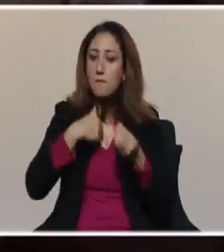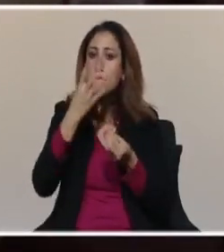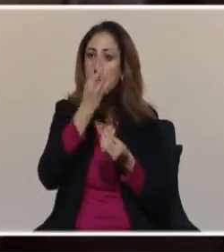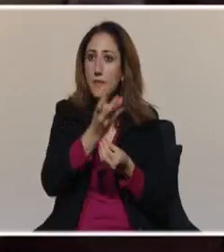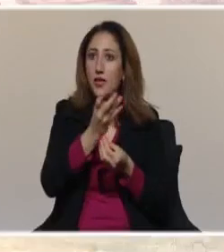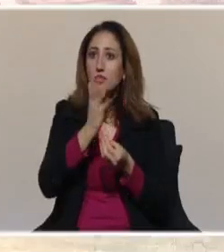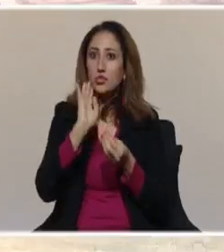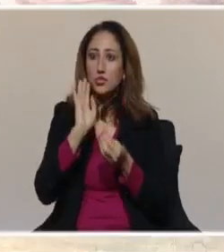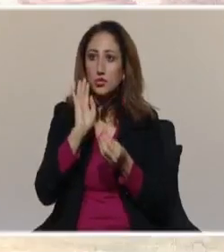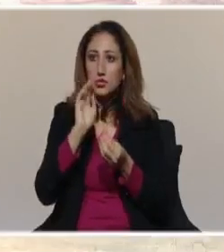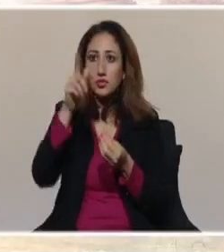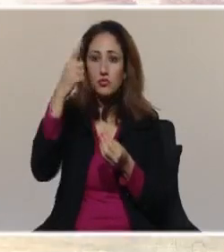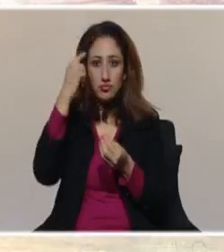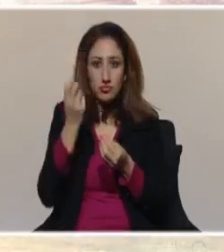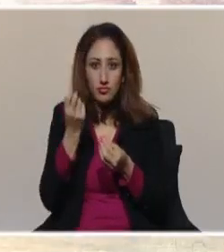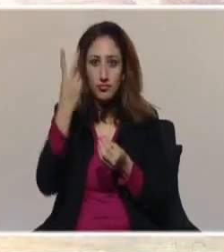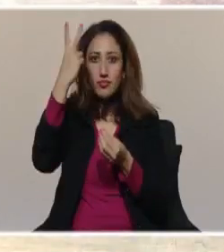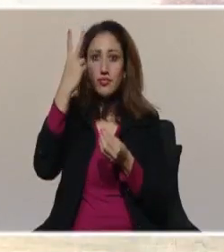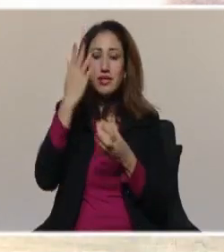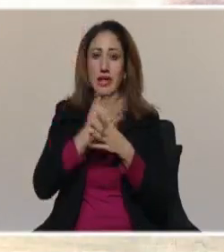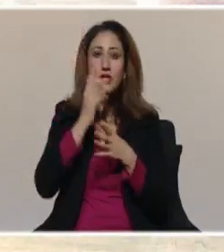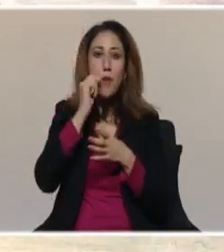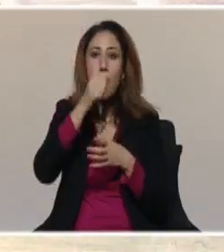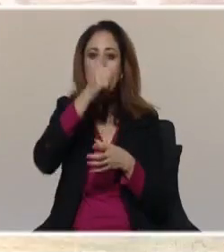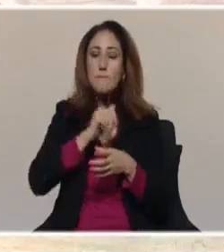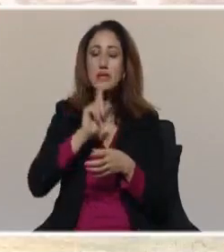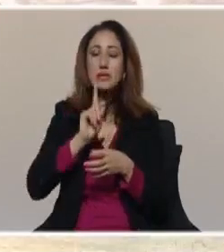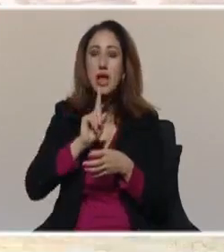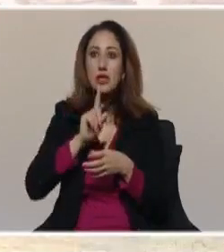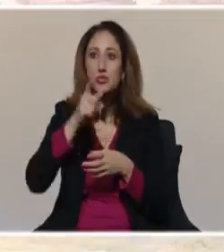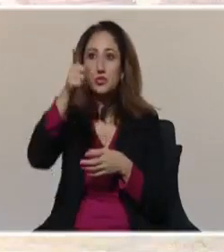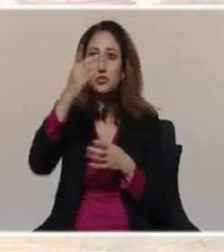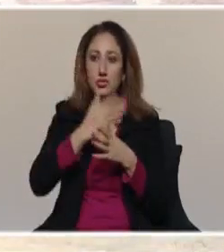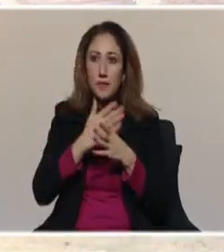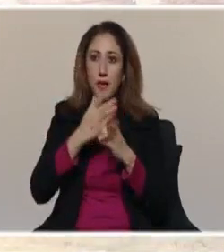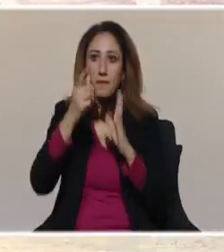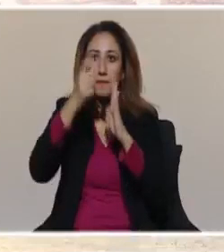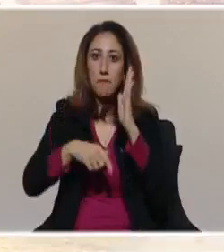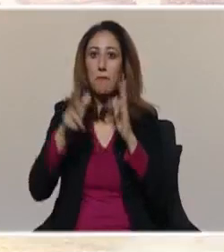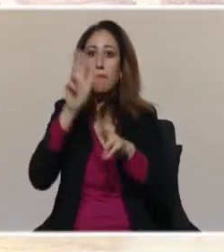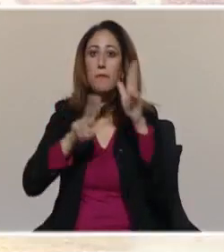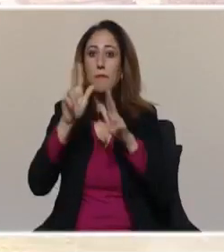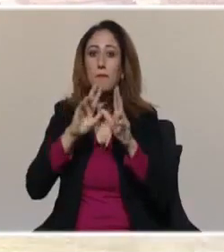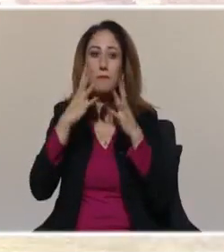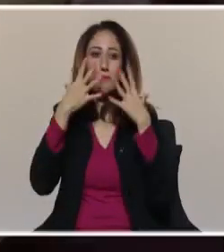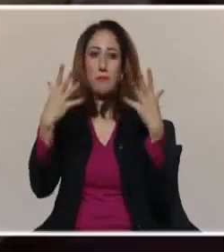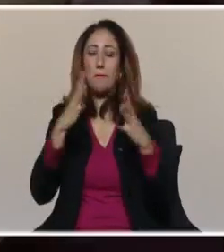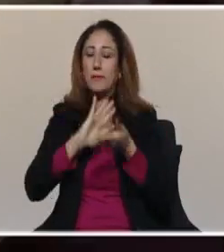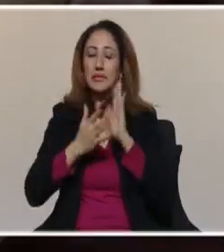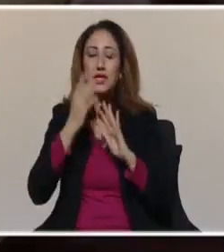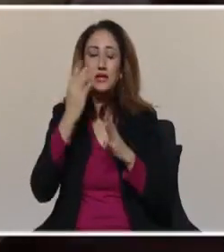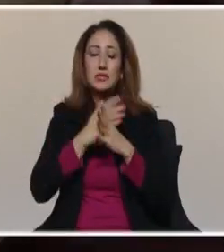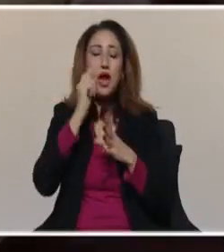هي اختلقت فكرة القسيمة علشان والدها طالبها بالقسيمة أكتر من مرة. إيه هي حجتك كمحامي بأن السيد